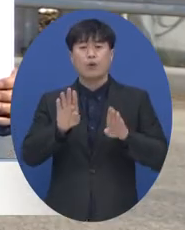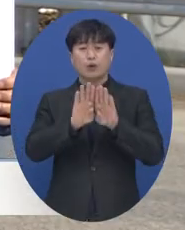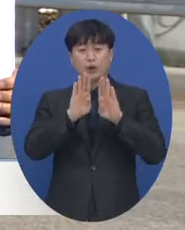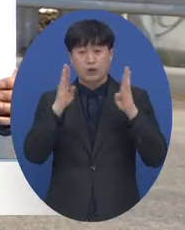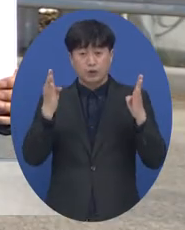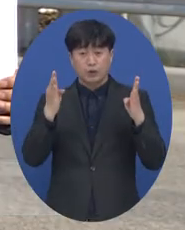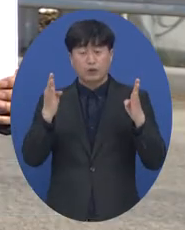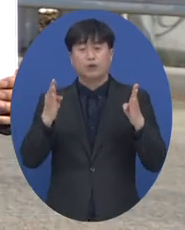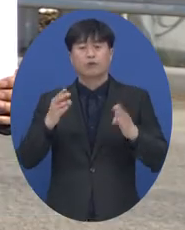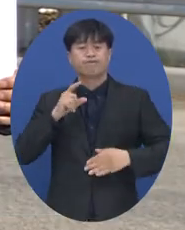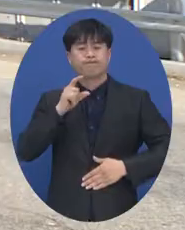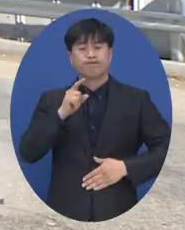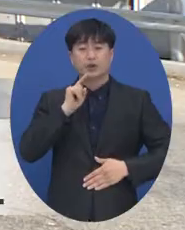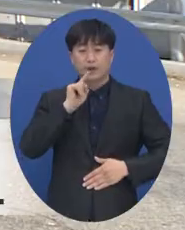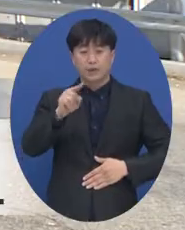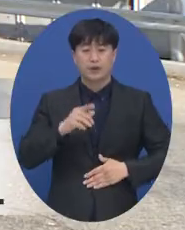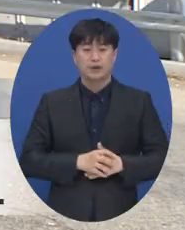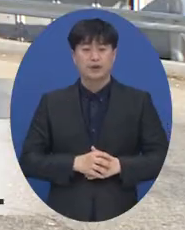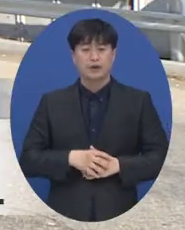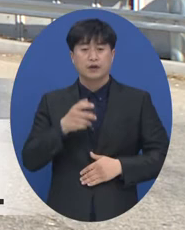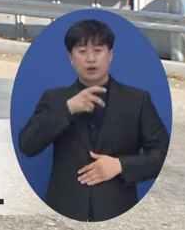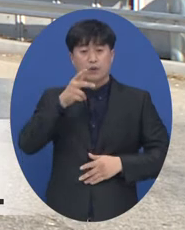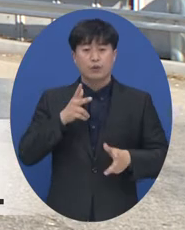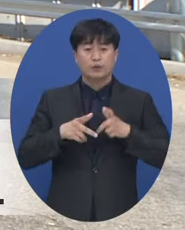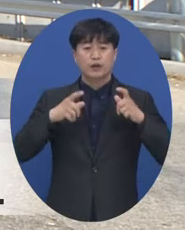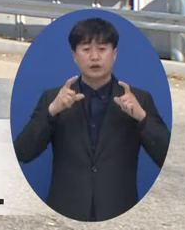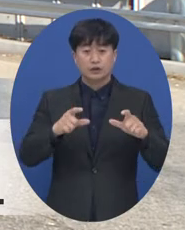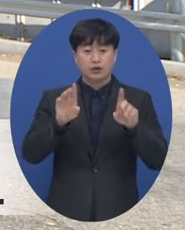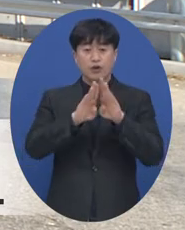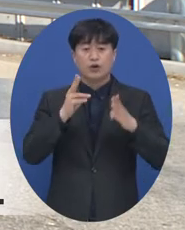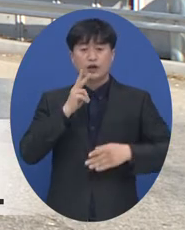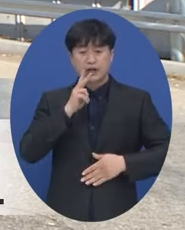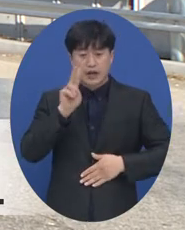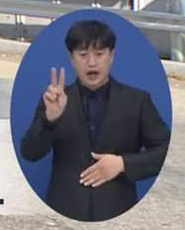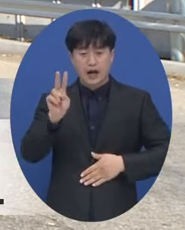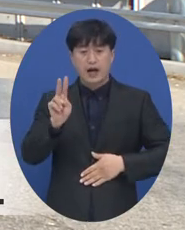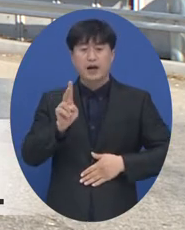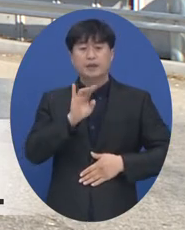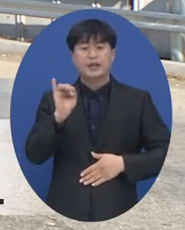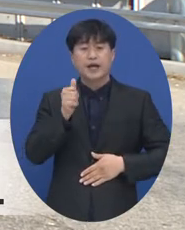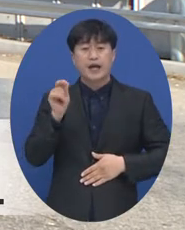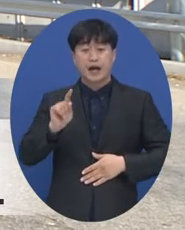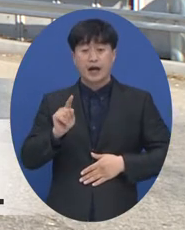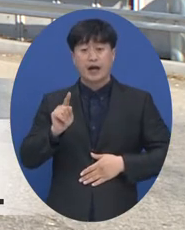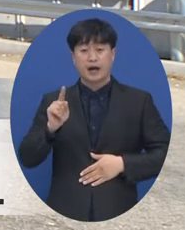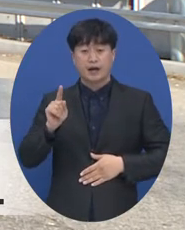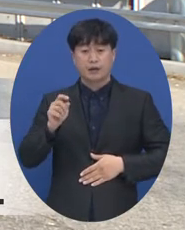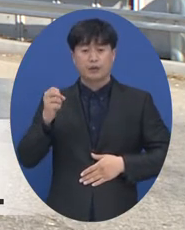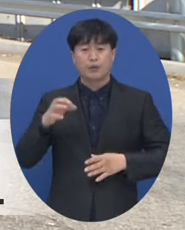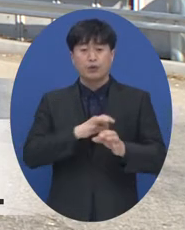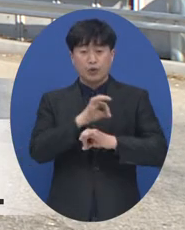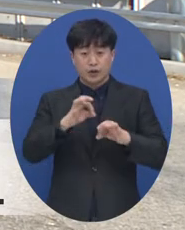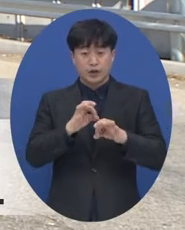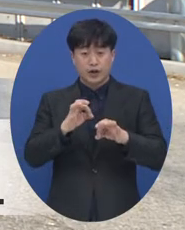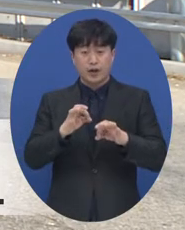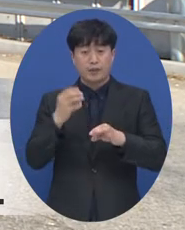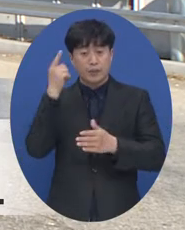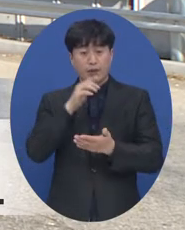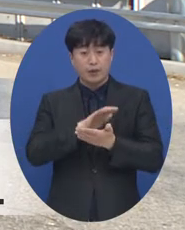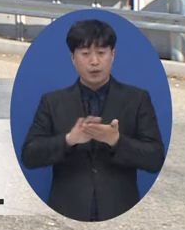주장했습니다 개성 공간이 열리 하지 비핵화 든 경제 표